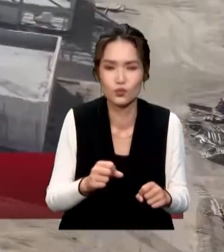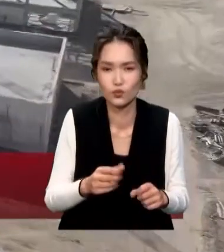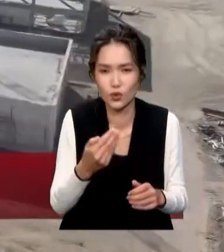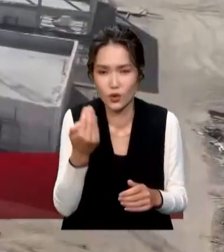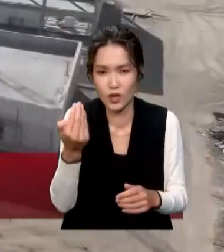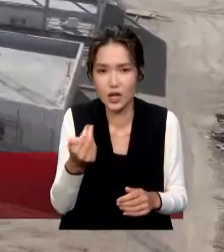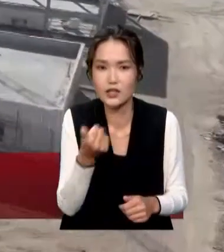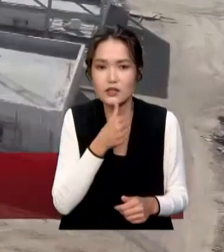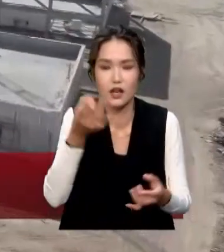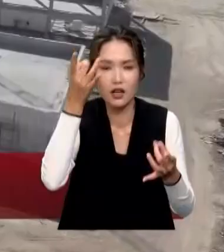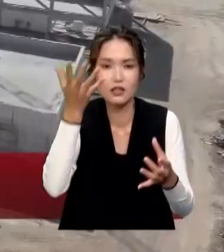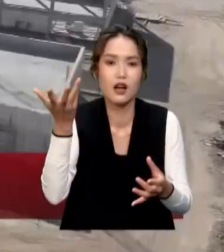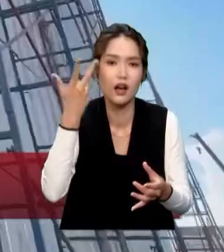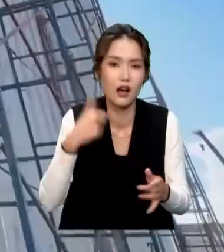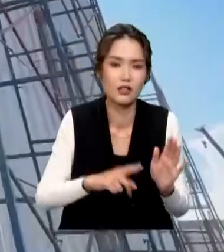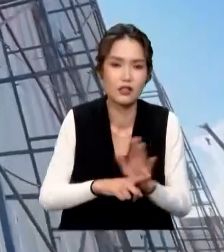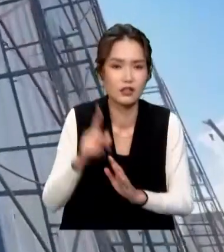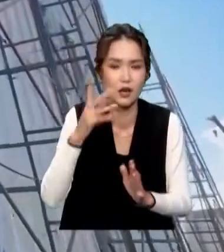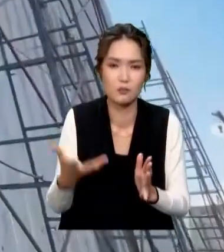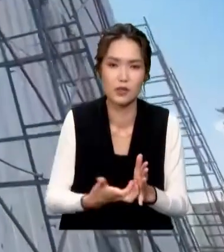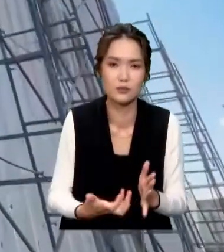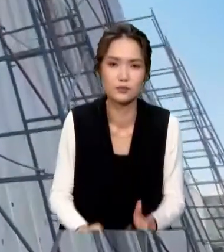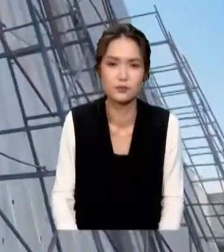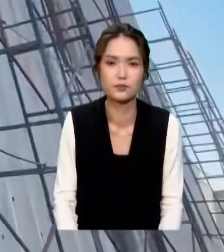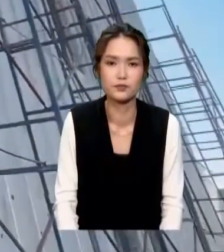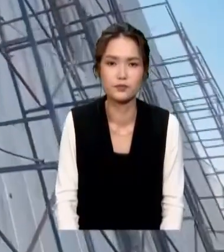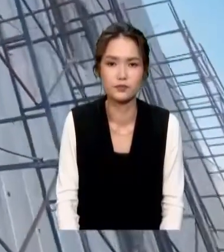оның нақты қашан жүзеге асары әзірге белгісіз.